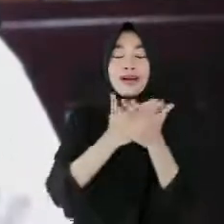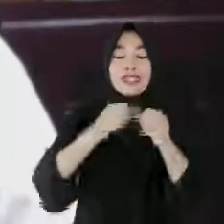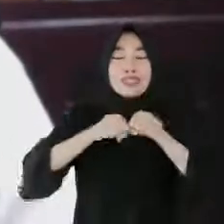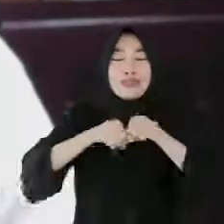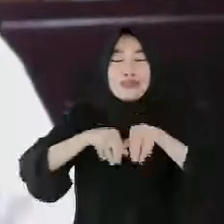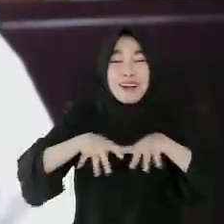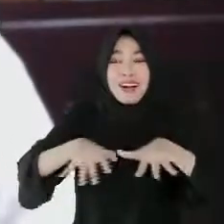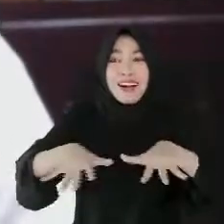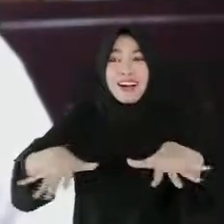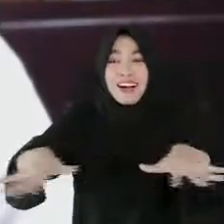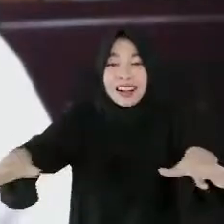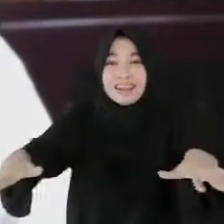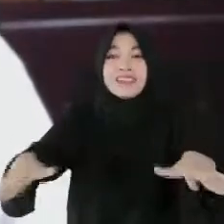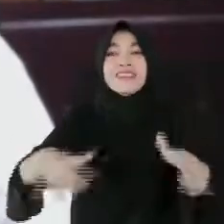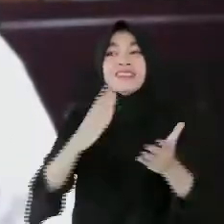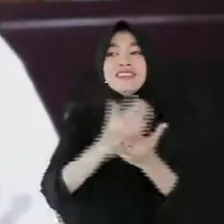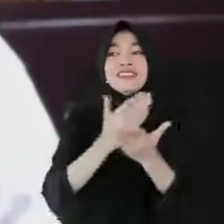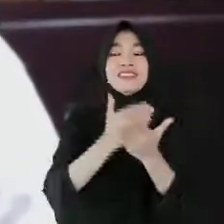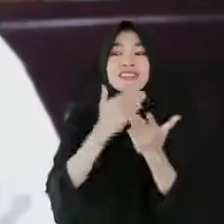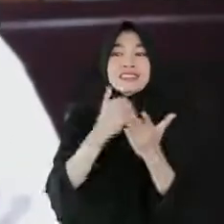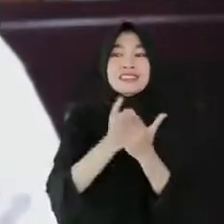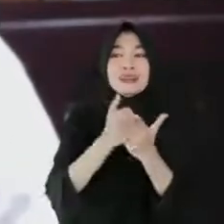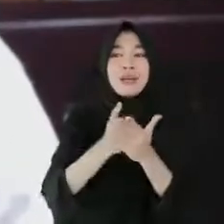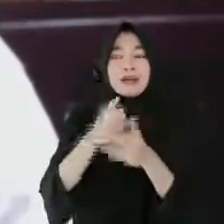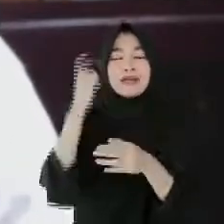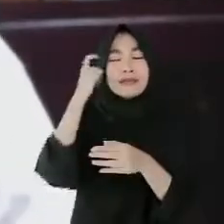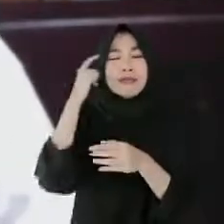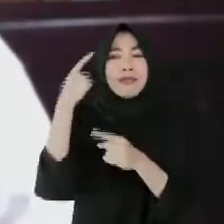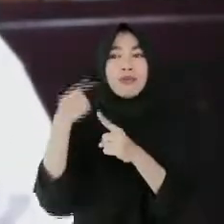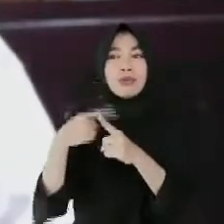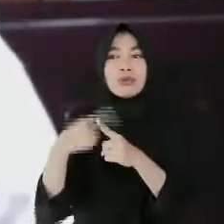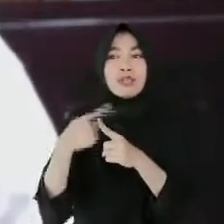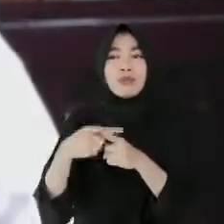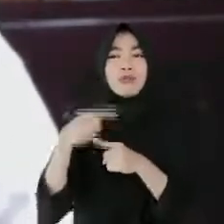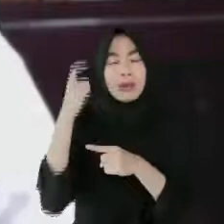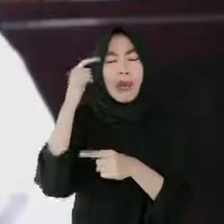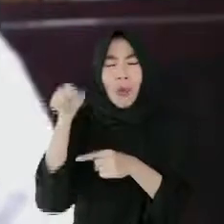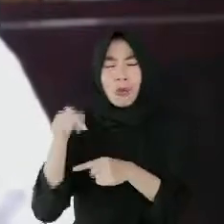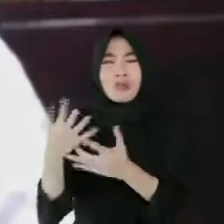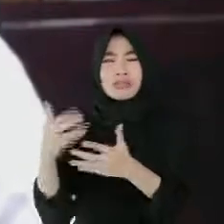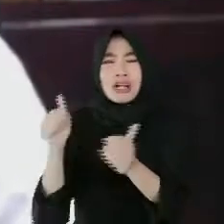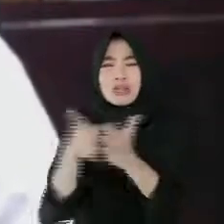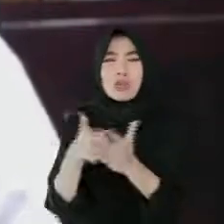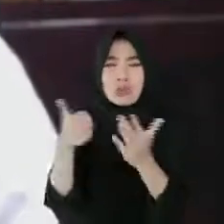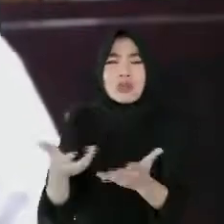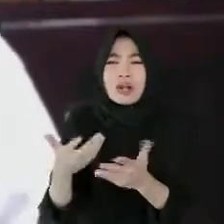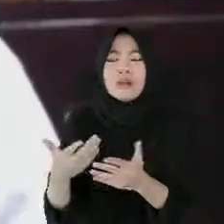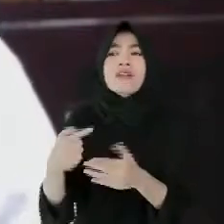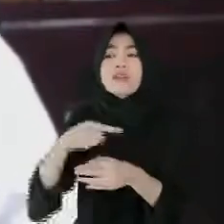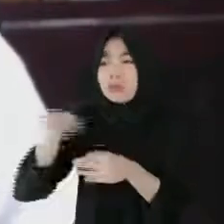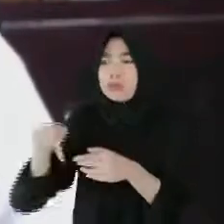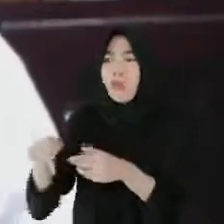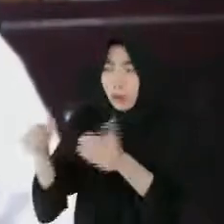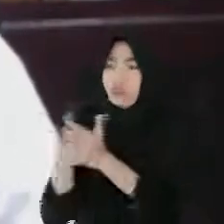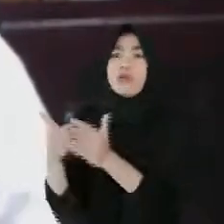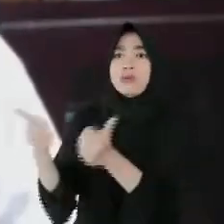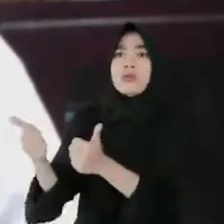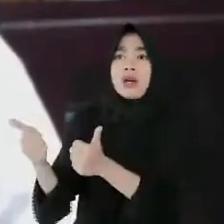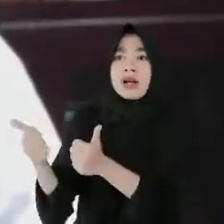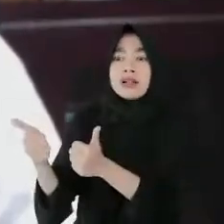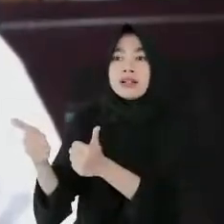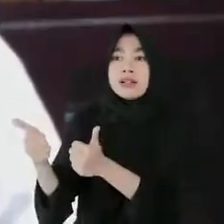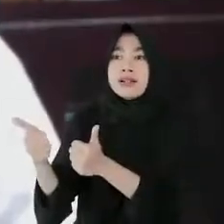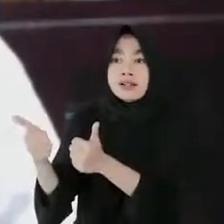dengan baik itu kami punya potensi positif masyarakat itu bisa ngikutin ya alhamdulillah bisa dan